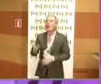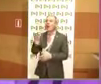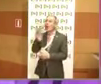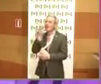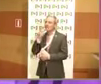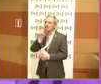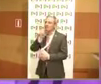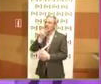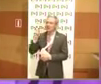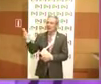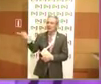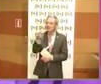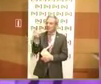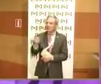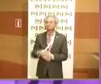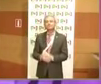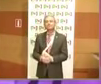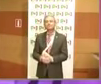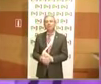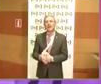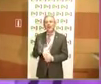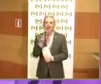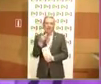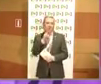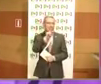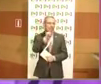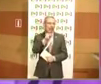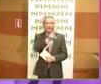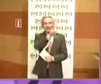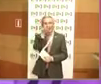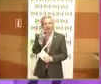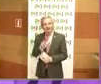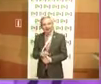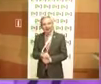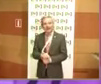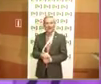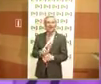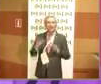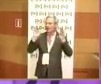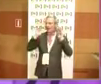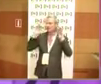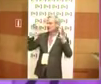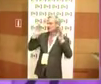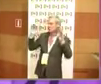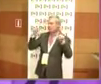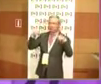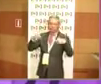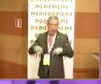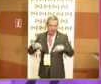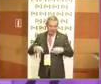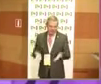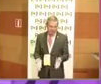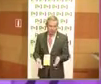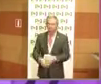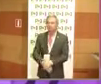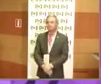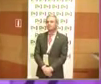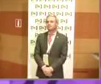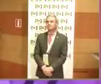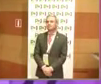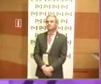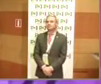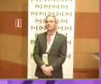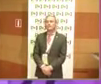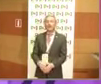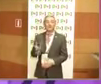Vorrei parlare a voi e vorrei parlare agli italiani e agli italiani che ci ascoltano in questo momento e